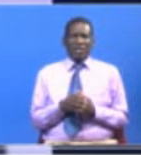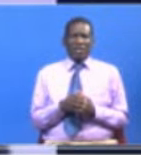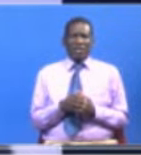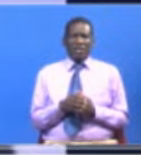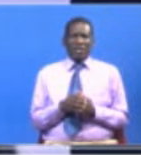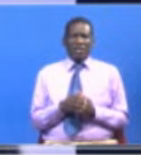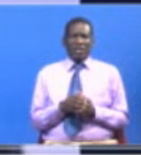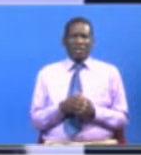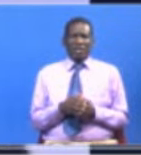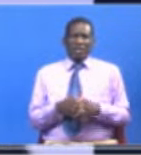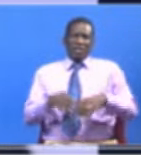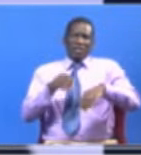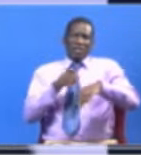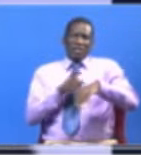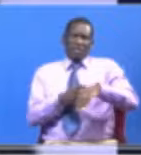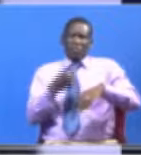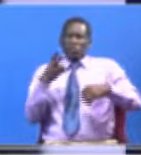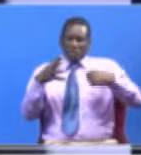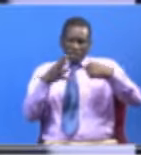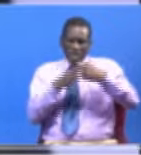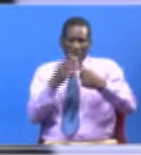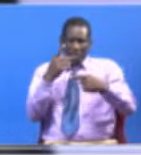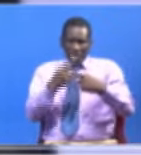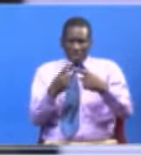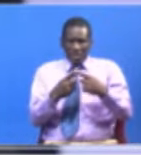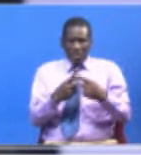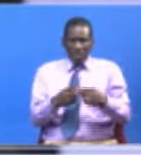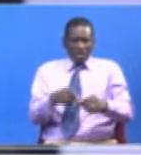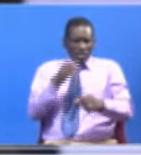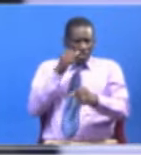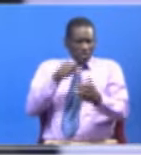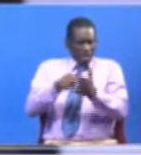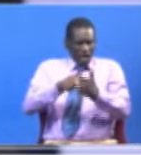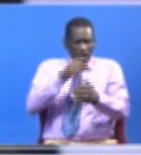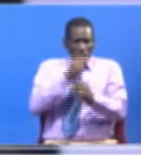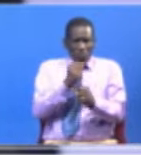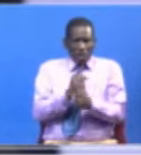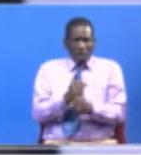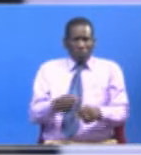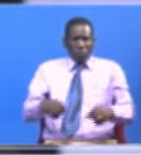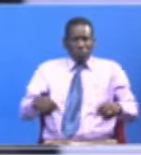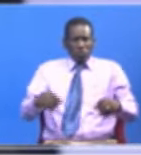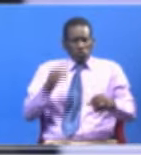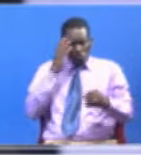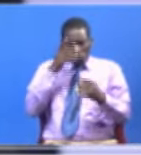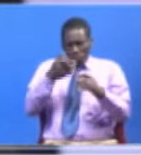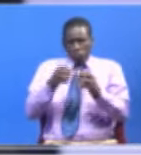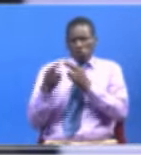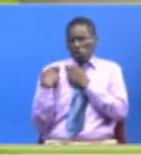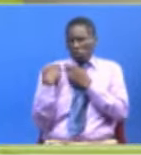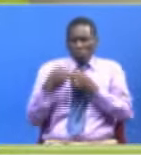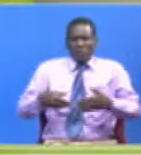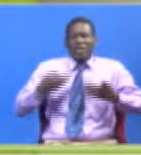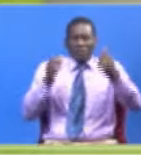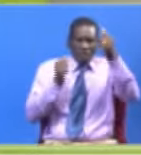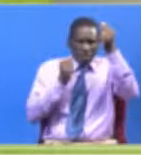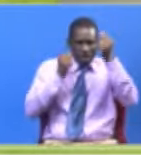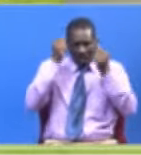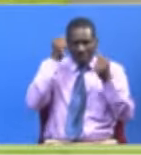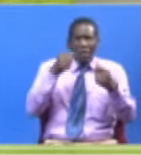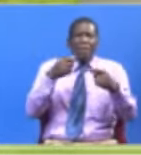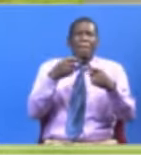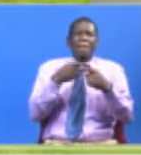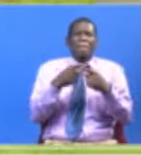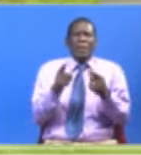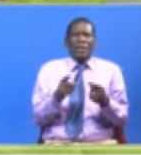Akiwa na umri wa miaka 29, bidii yake ilidhihirika kutokana na majukumu aliyotwikwa jeshini, ila